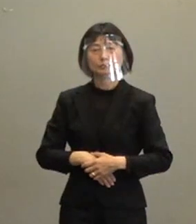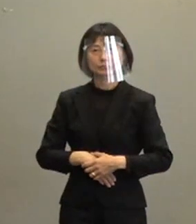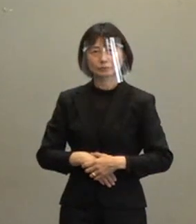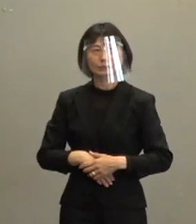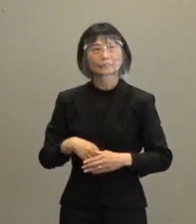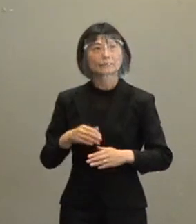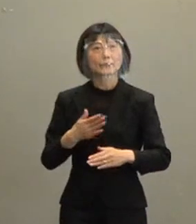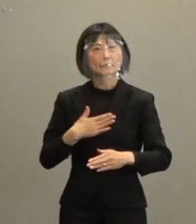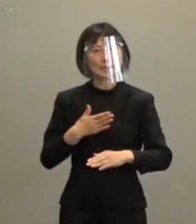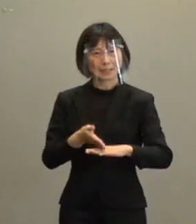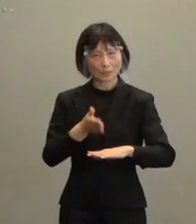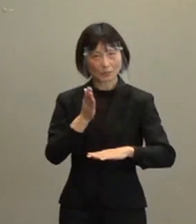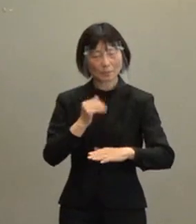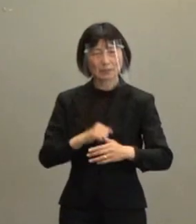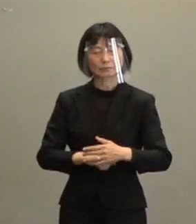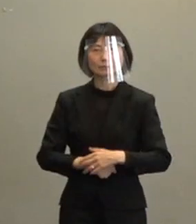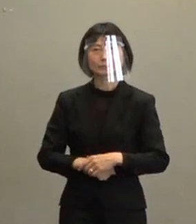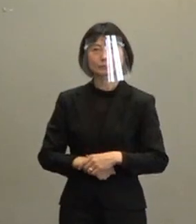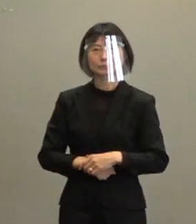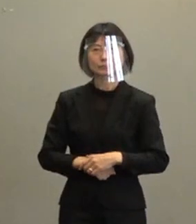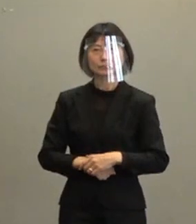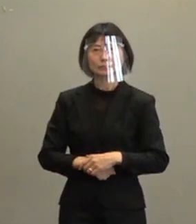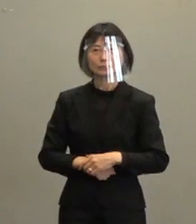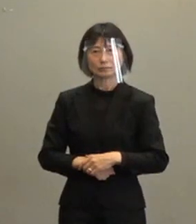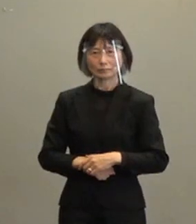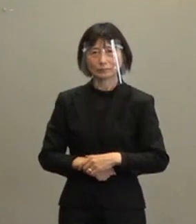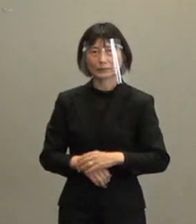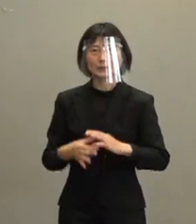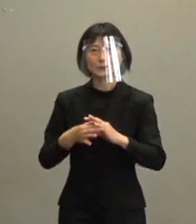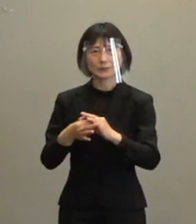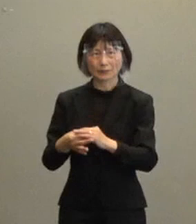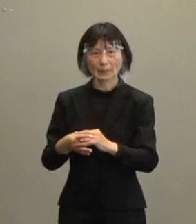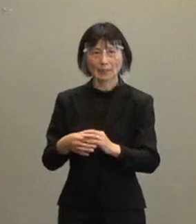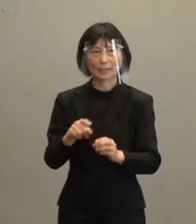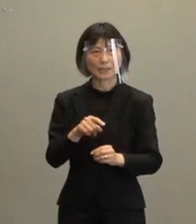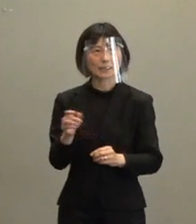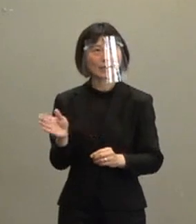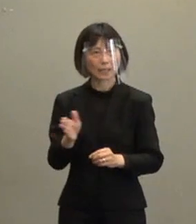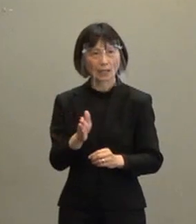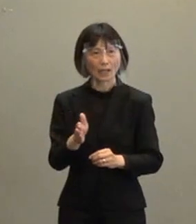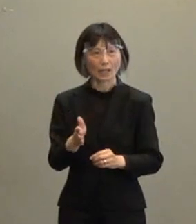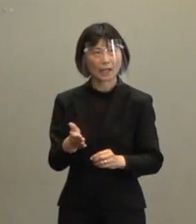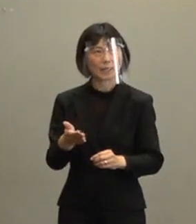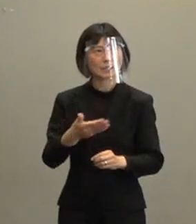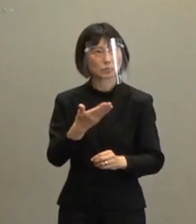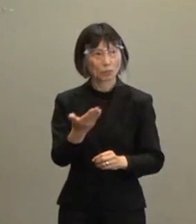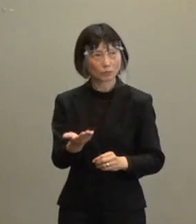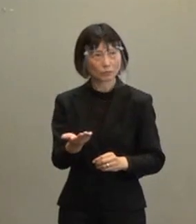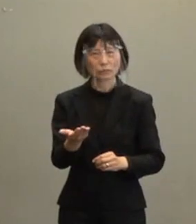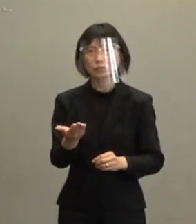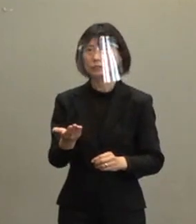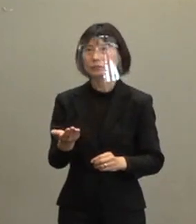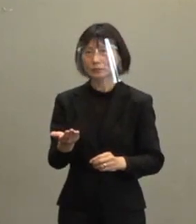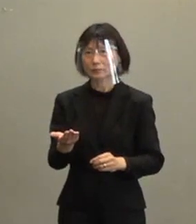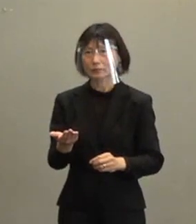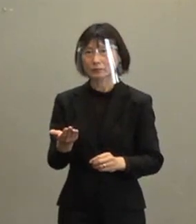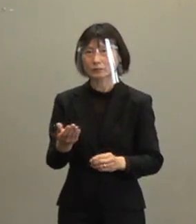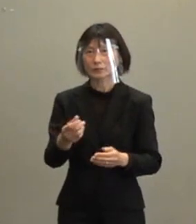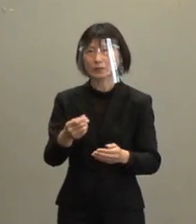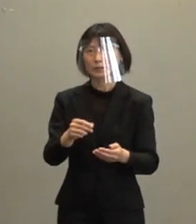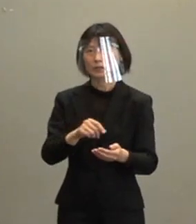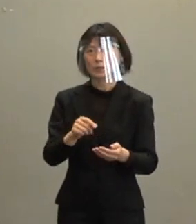わかりました、ありがとうございます。 続いて各社様よりお受けします。いかがでしょうか。読売新聞